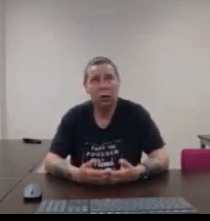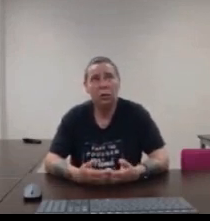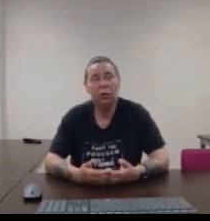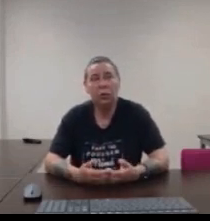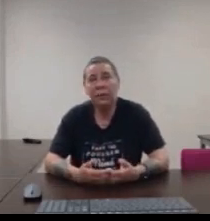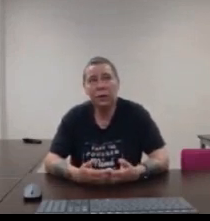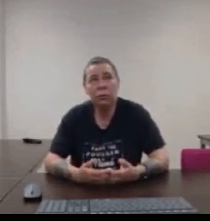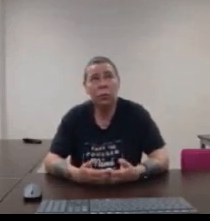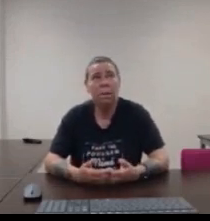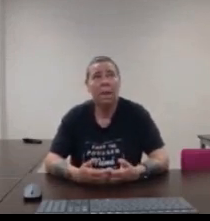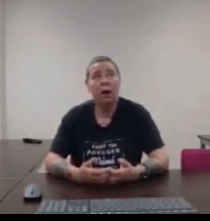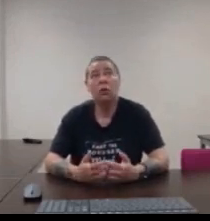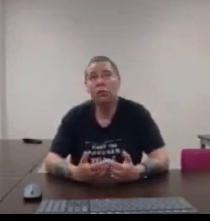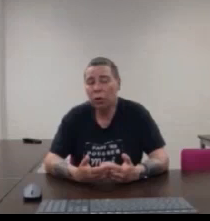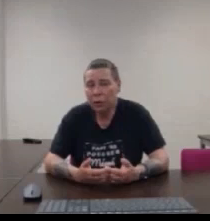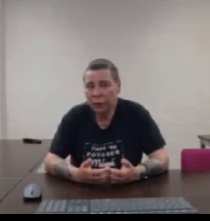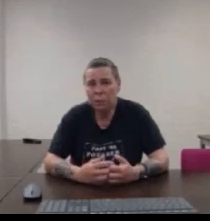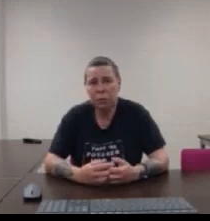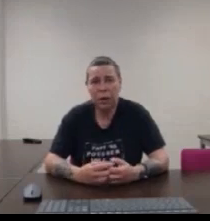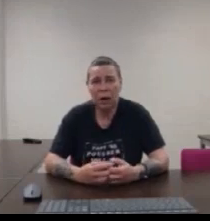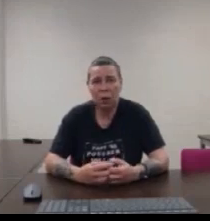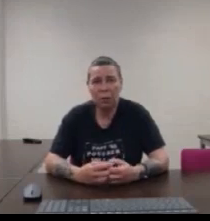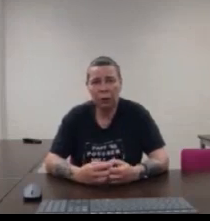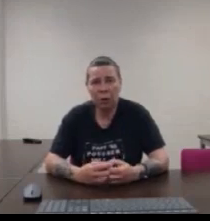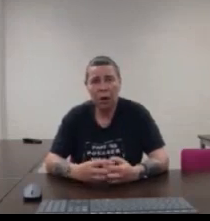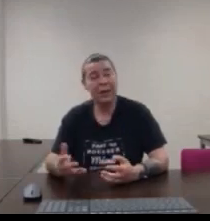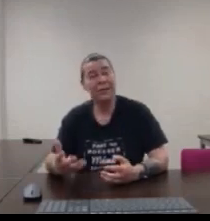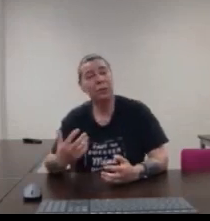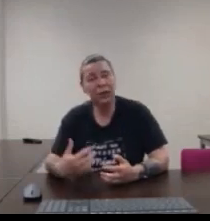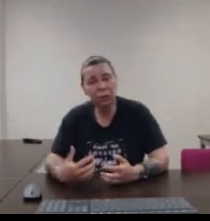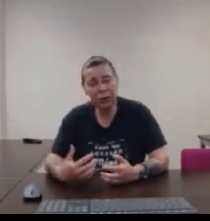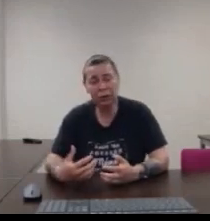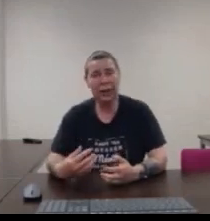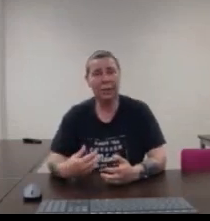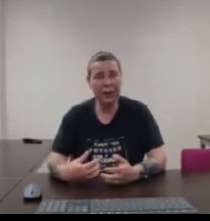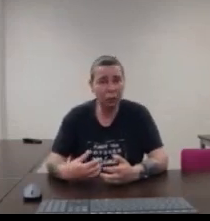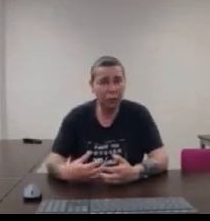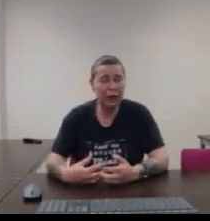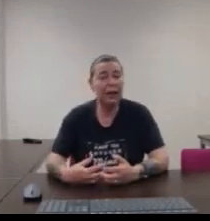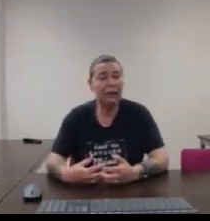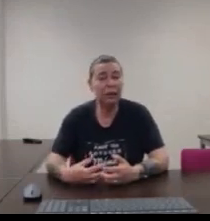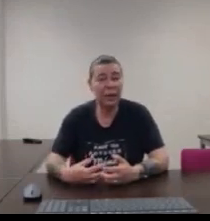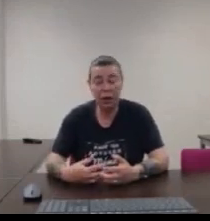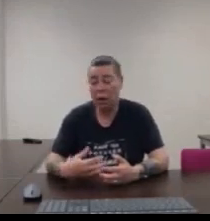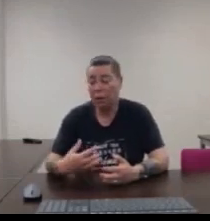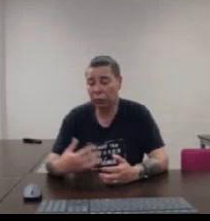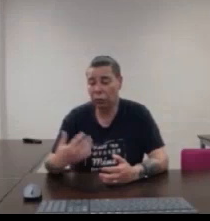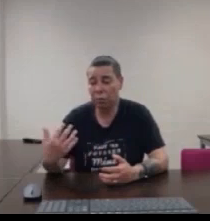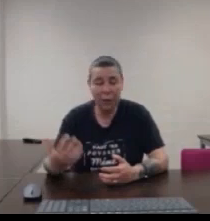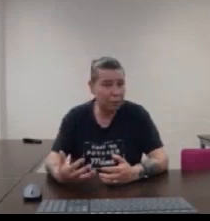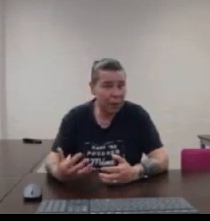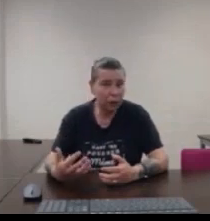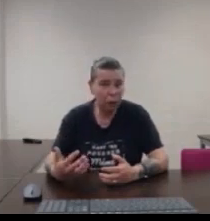disposition dans le travail de bureau. Le bureau, lui aussi, peut jouer un rôle important et il va aussi conditionner la manière dont vous allez régler votre siège